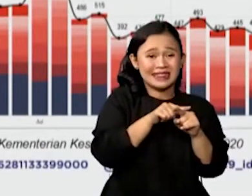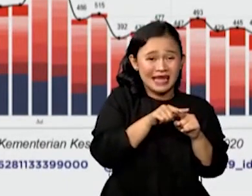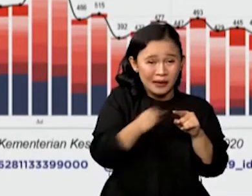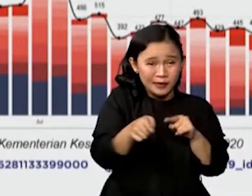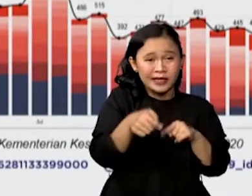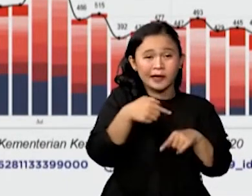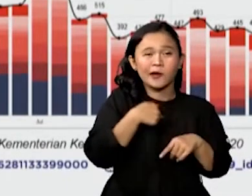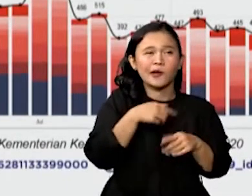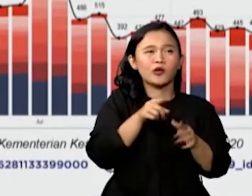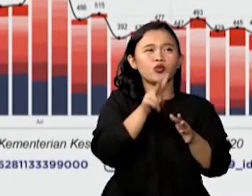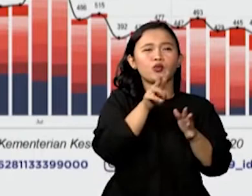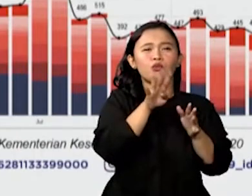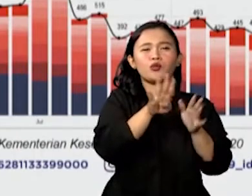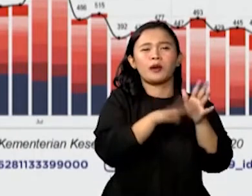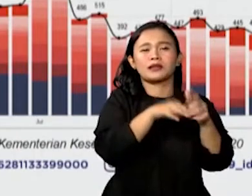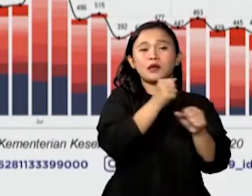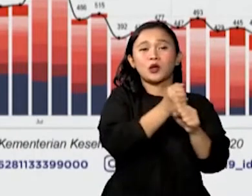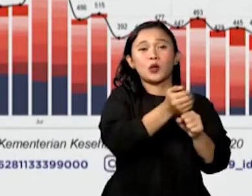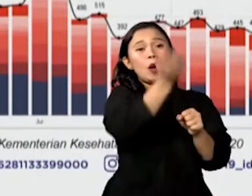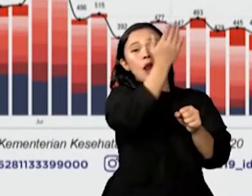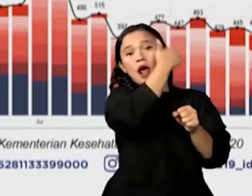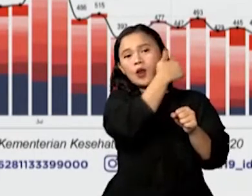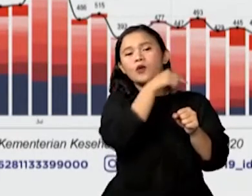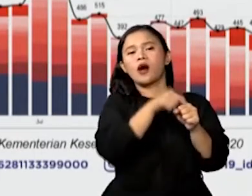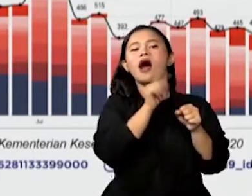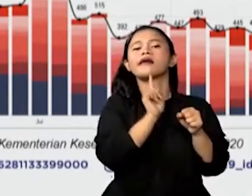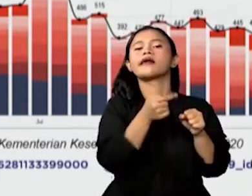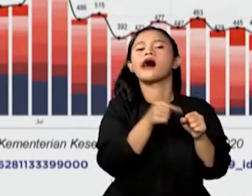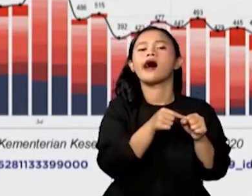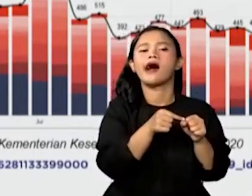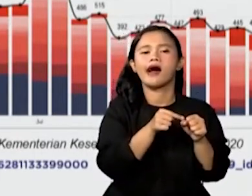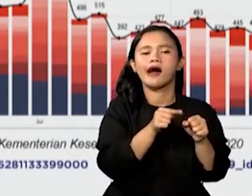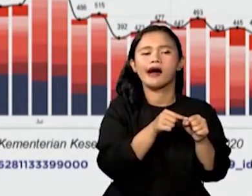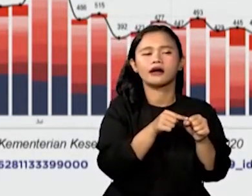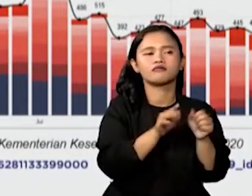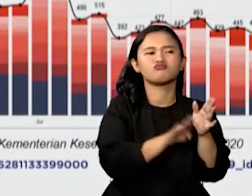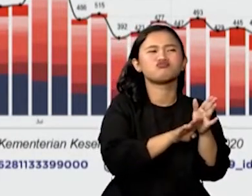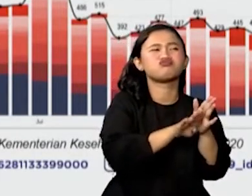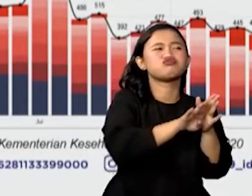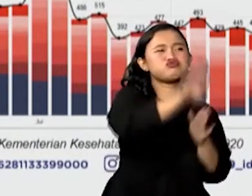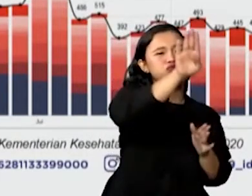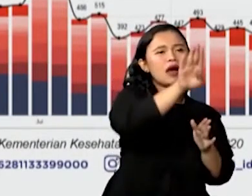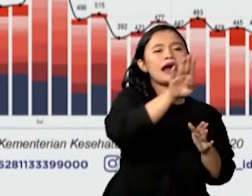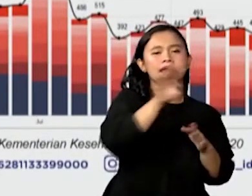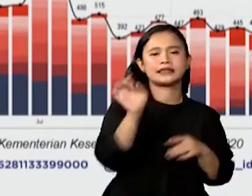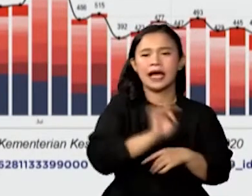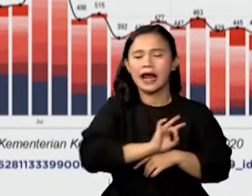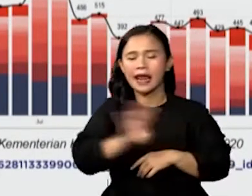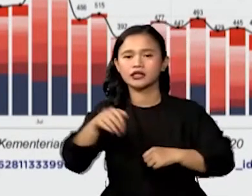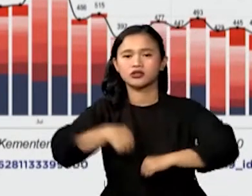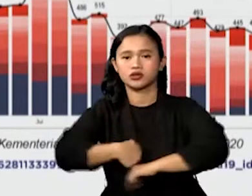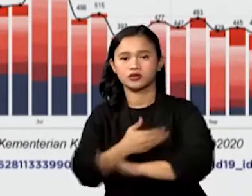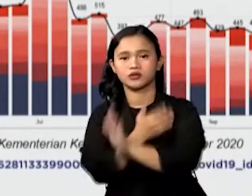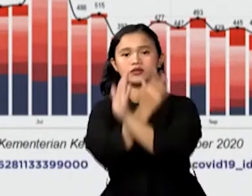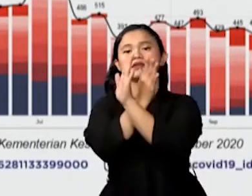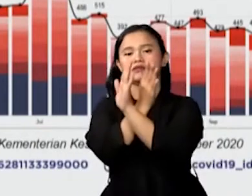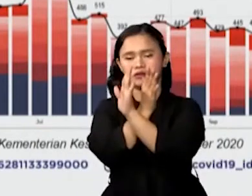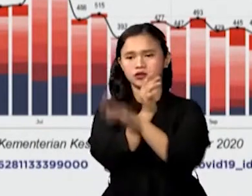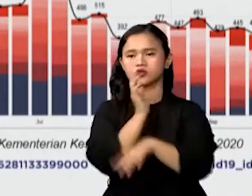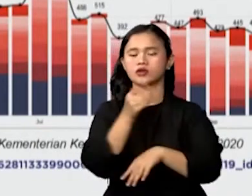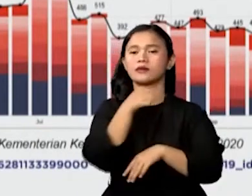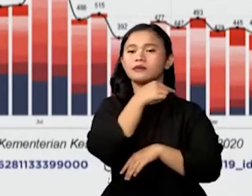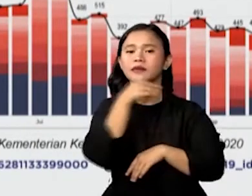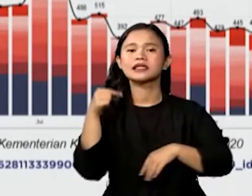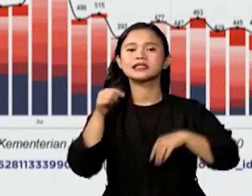sempat adalah 4 pekan yang lalu nih sebenarnya dari kalau kita lihat barnya. Kemudian Jawa Timur ini juga sudah mengalami penurunan di angka